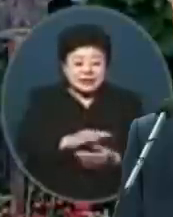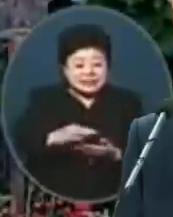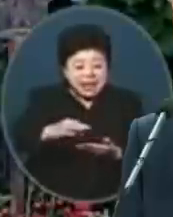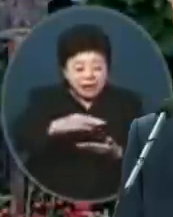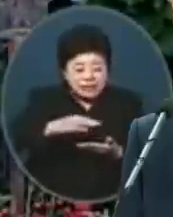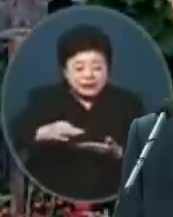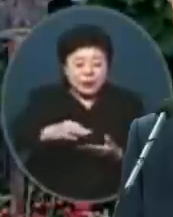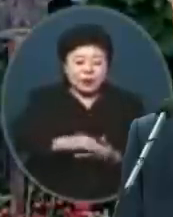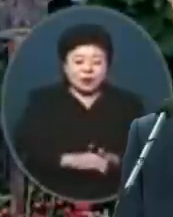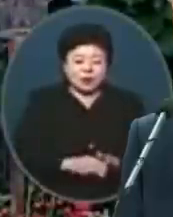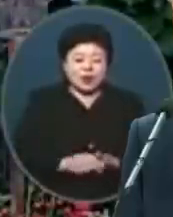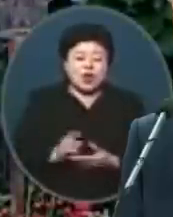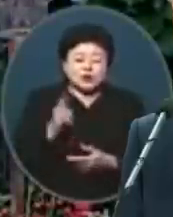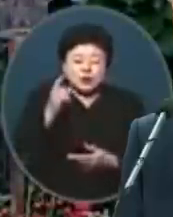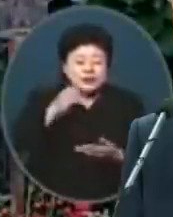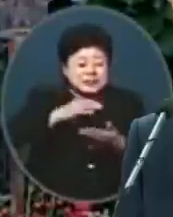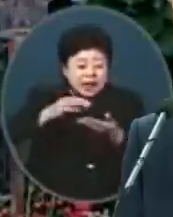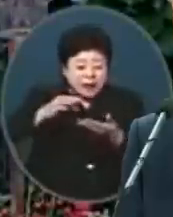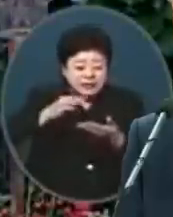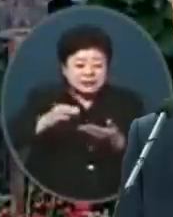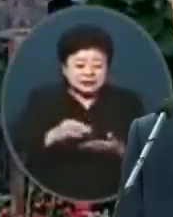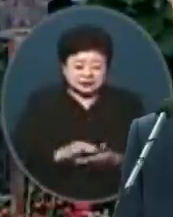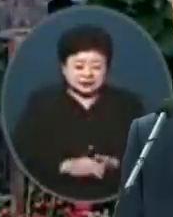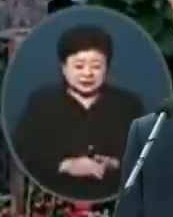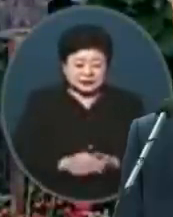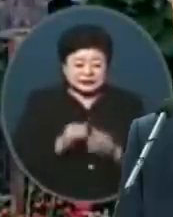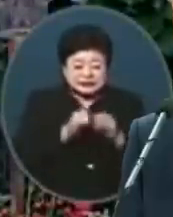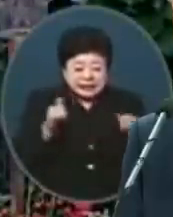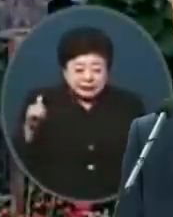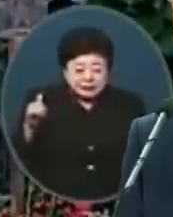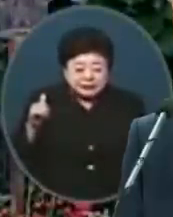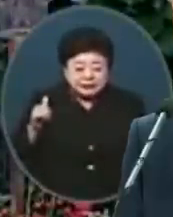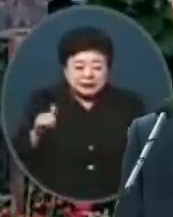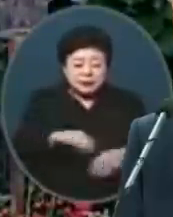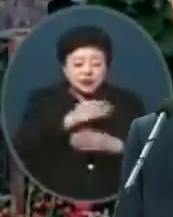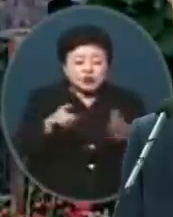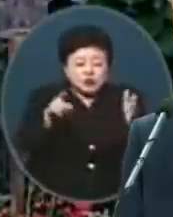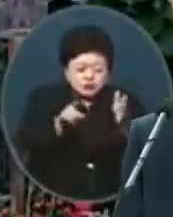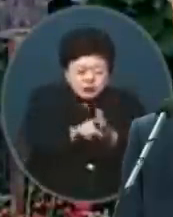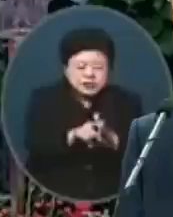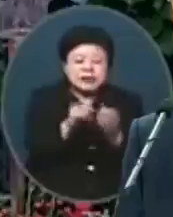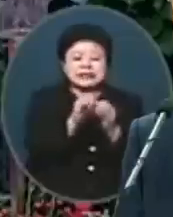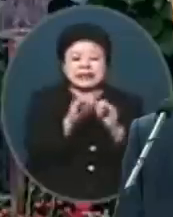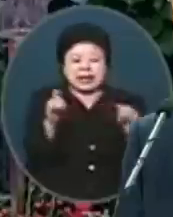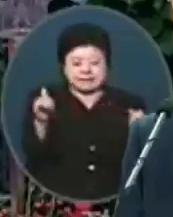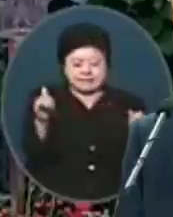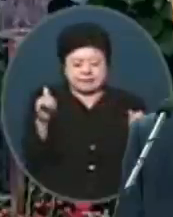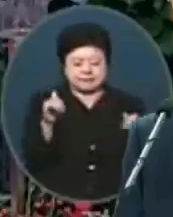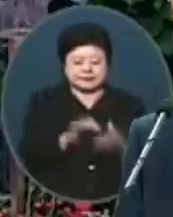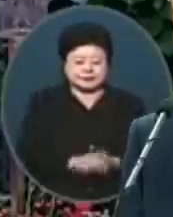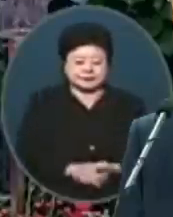사용하시고 높이 들어준 사람들은 모두 다 믿음의 사람이죠.